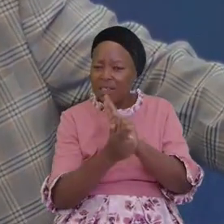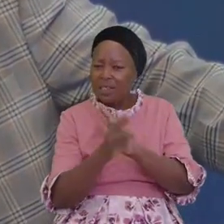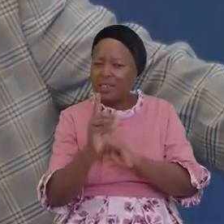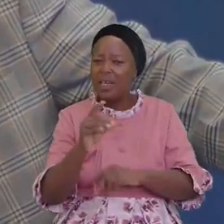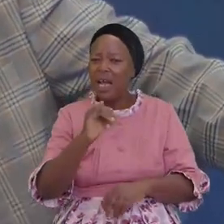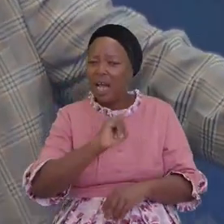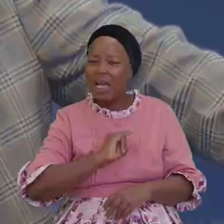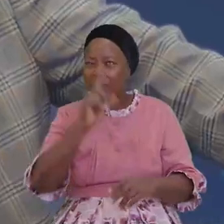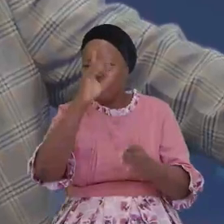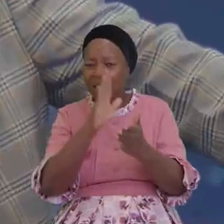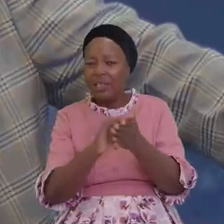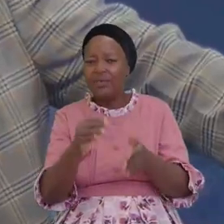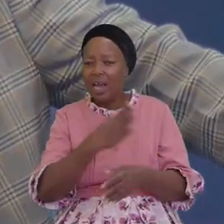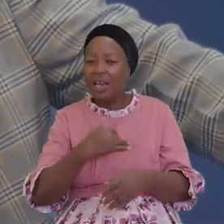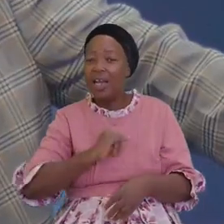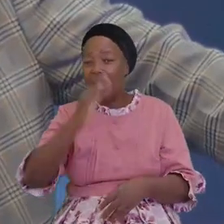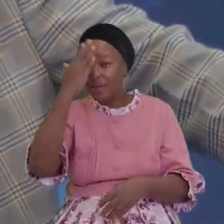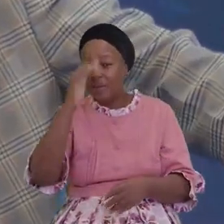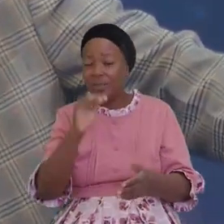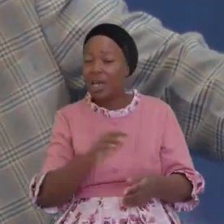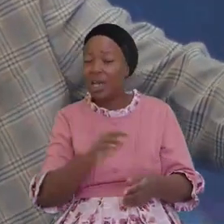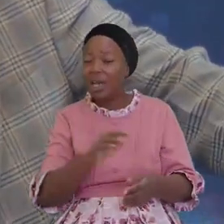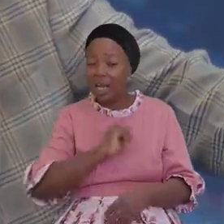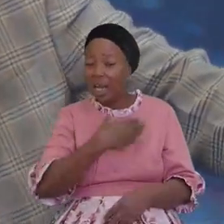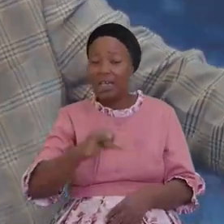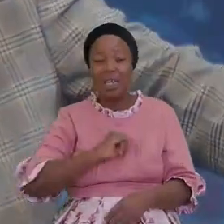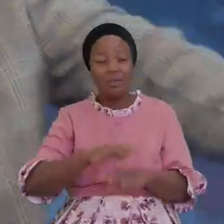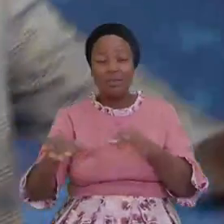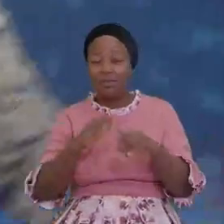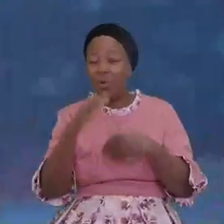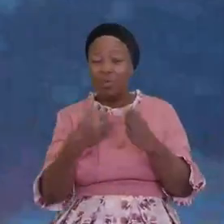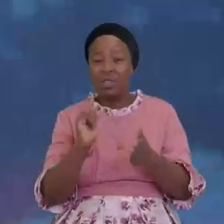moi, je me suis repenti. Je crois.